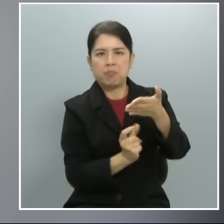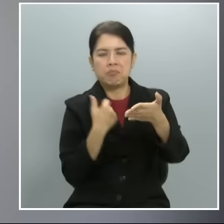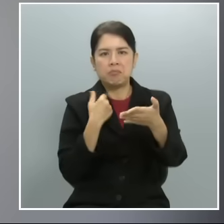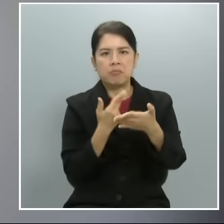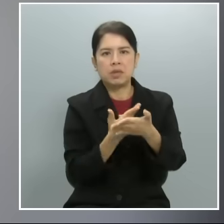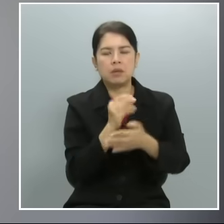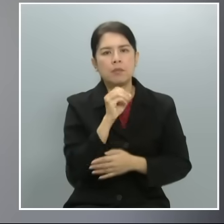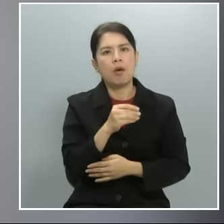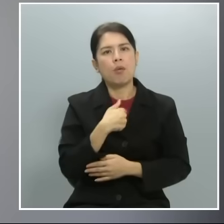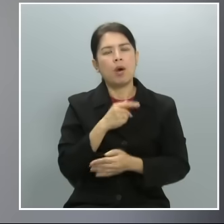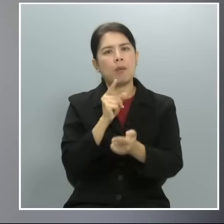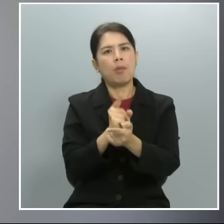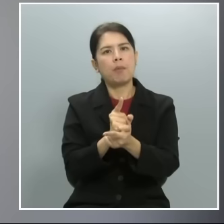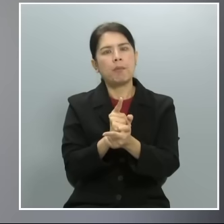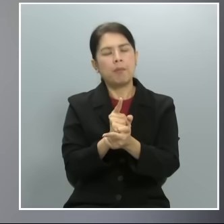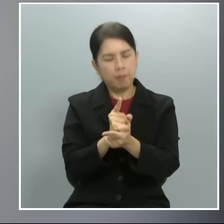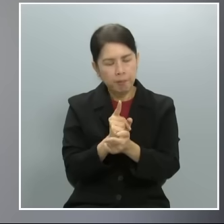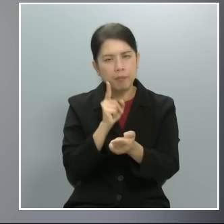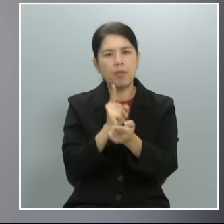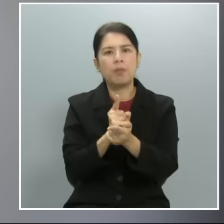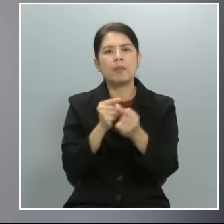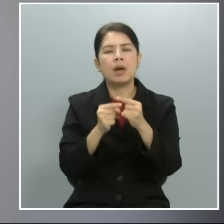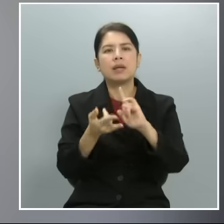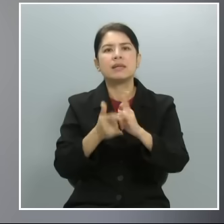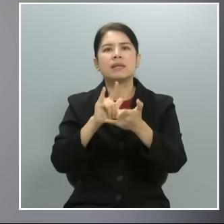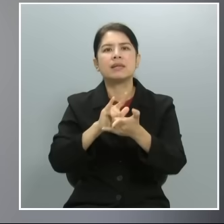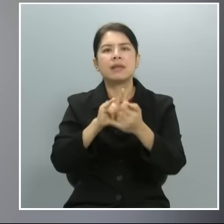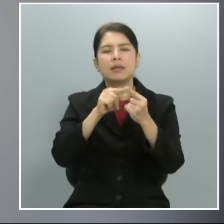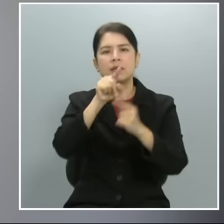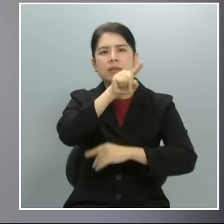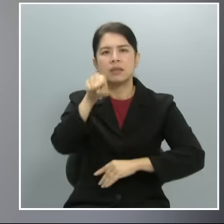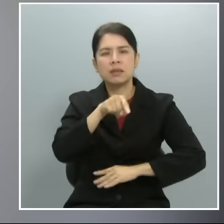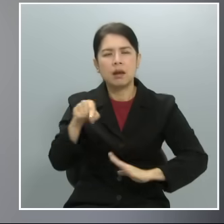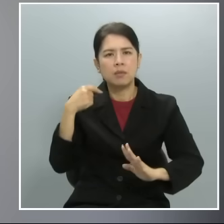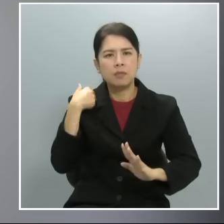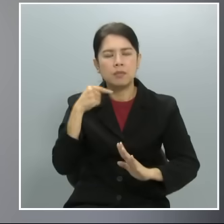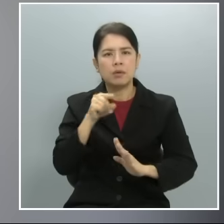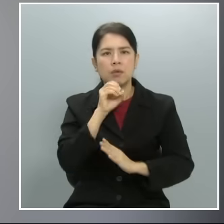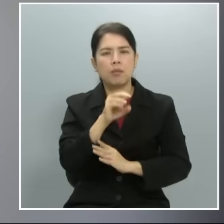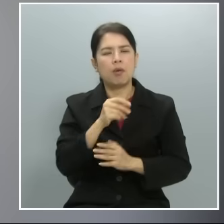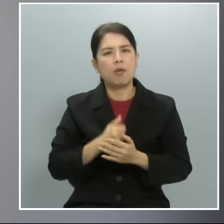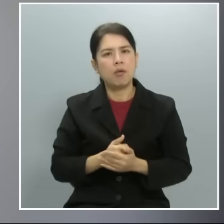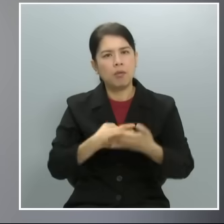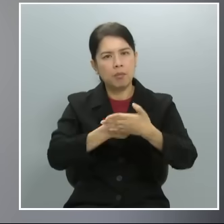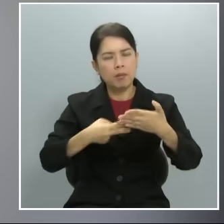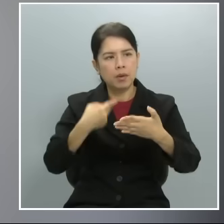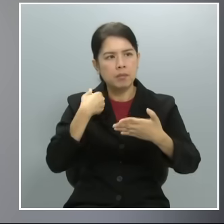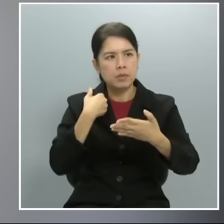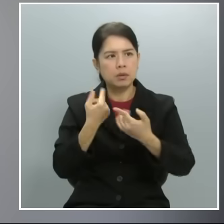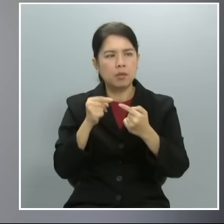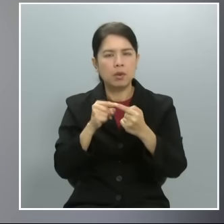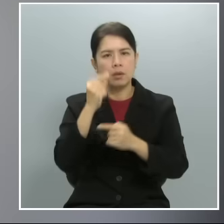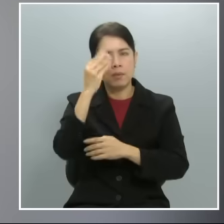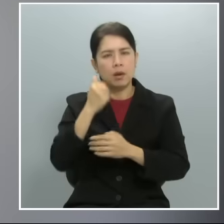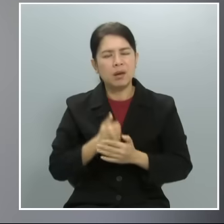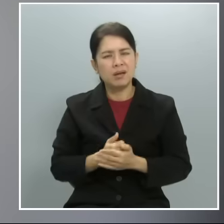เซ็นทรัลเบนี่โพสต์แค่นี้ท่านผู้ชมแต่เรื่องใหญ่มากอืนี่